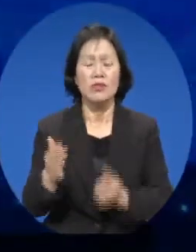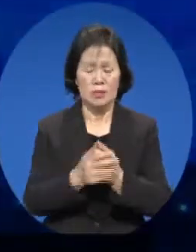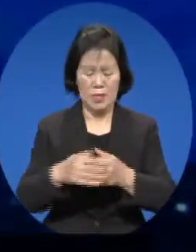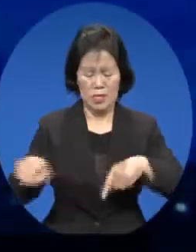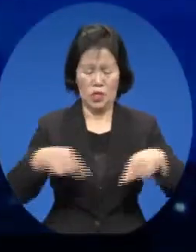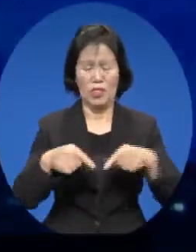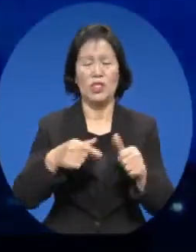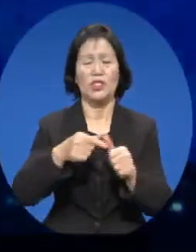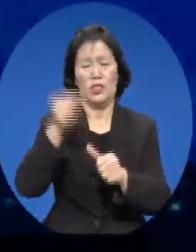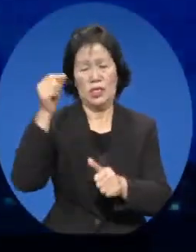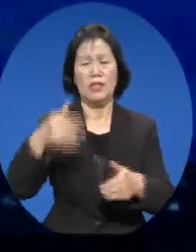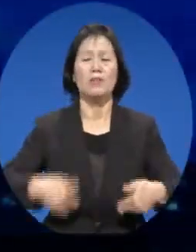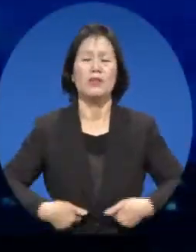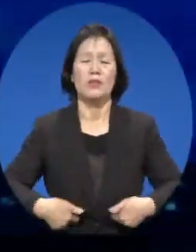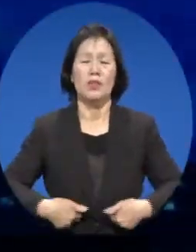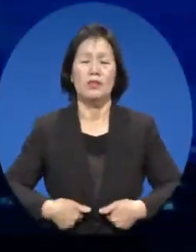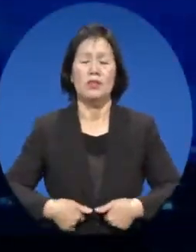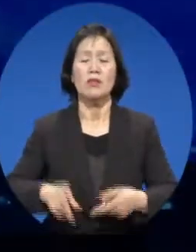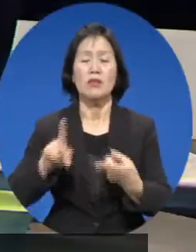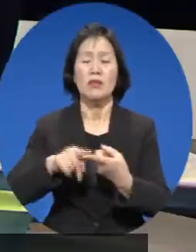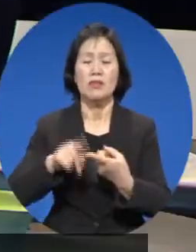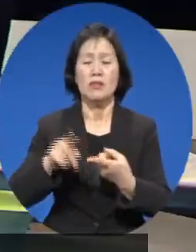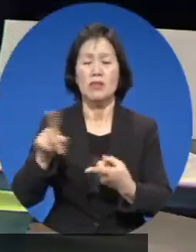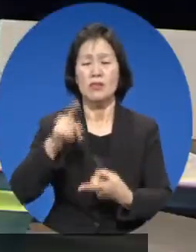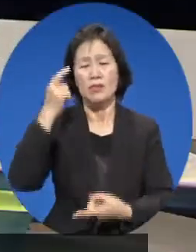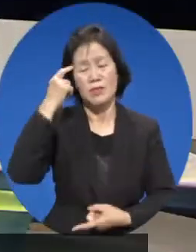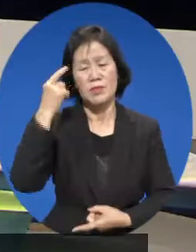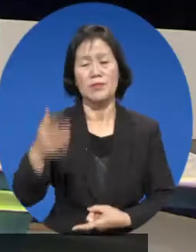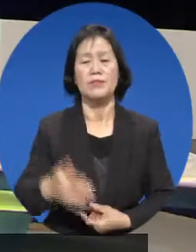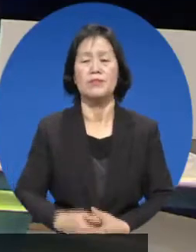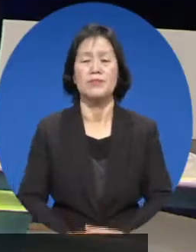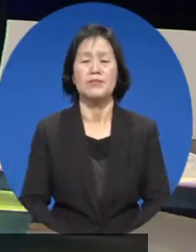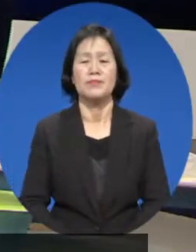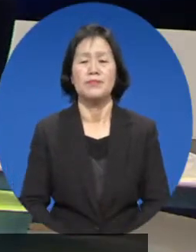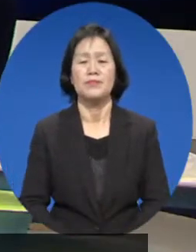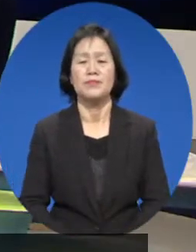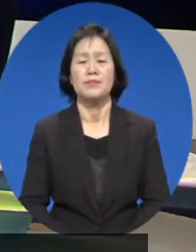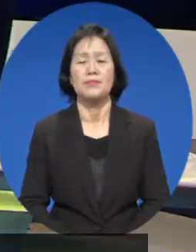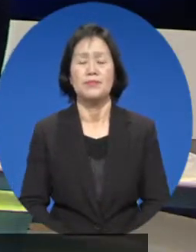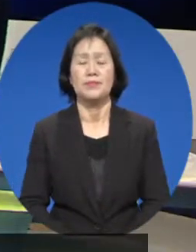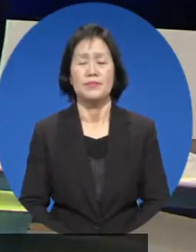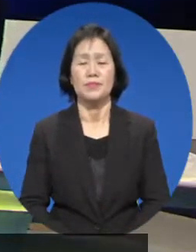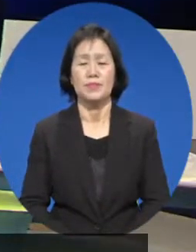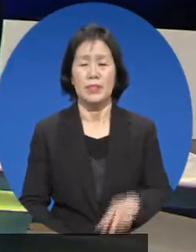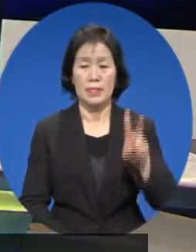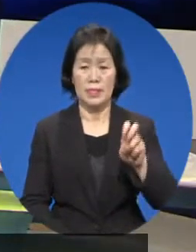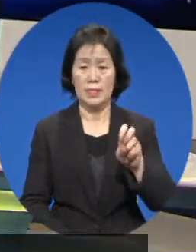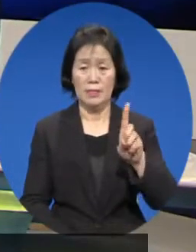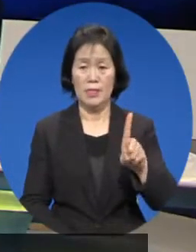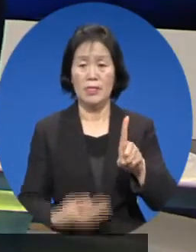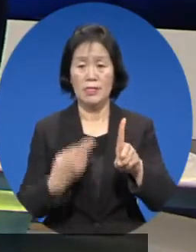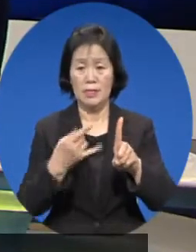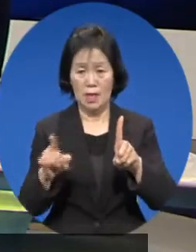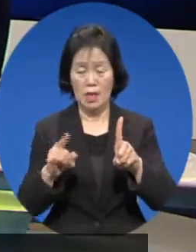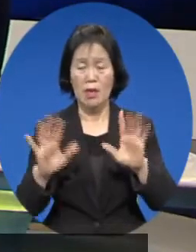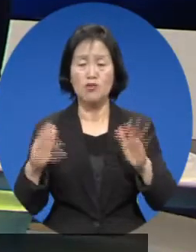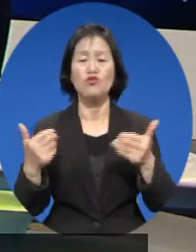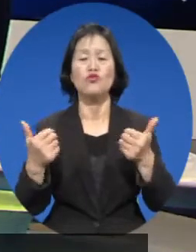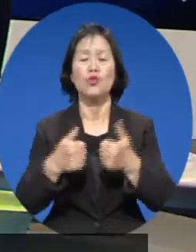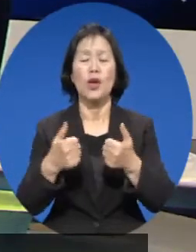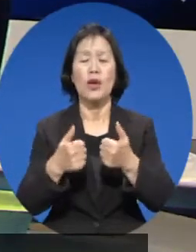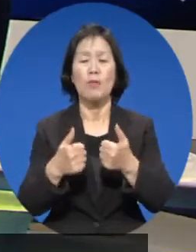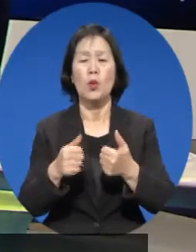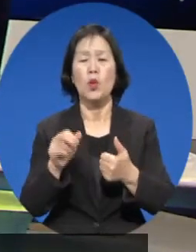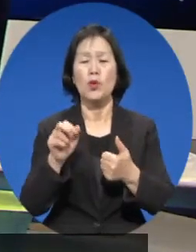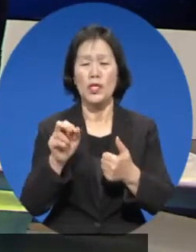그런 얘기도 나오고 있긴 한데 이 부분 어떻게 생각하실 듯 하면서 그렇습니다 사실 그 점이 11대의 국회가 어떻게 보면 은 그 녀